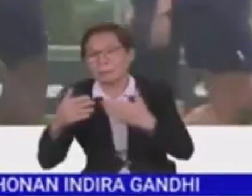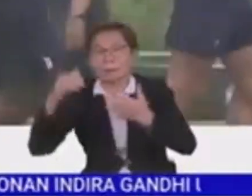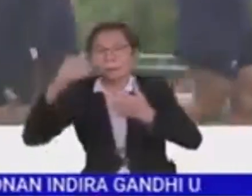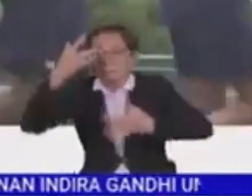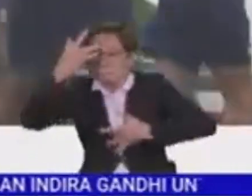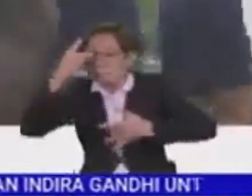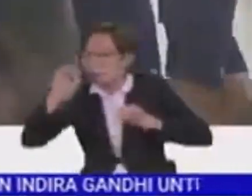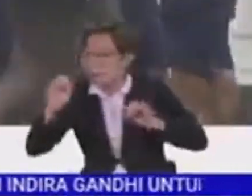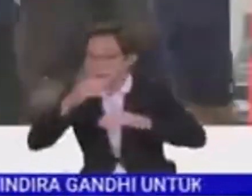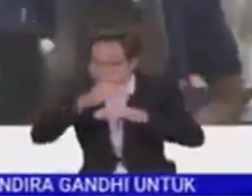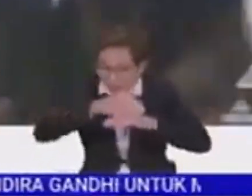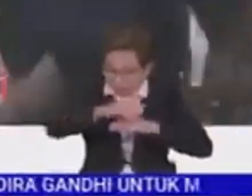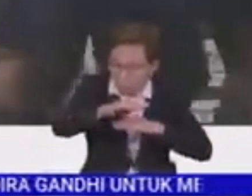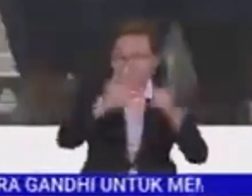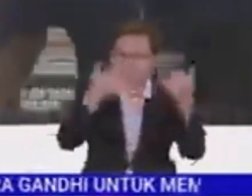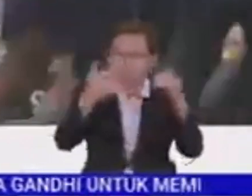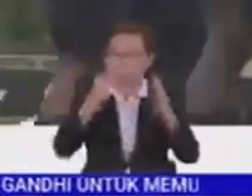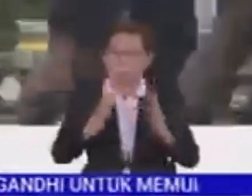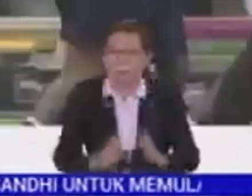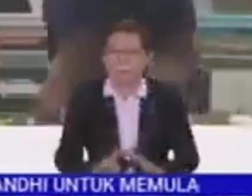kesihatan.